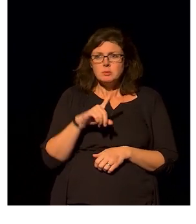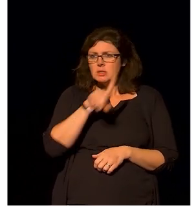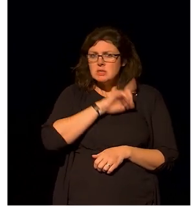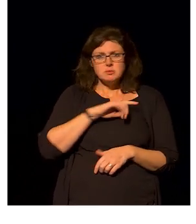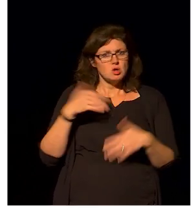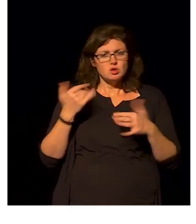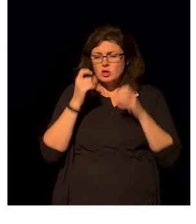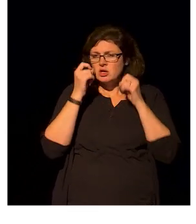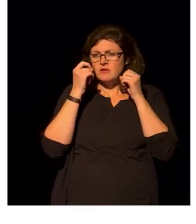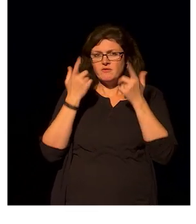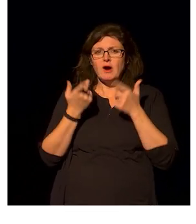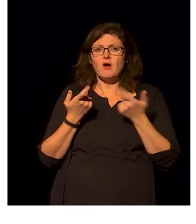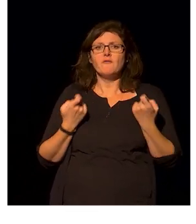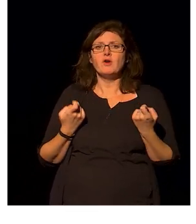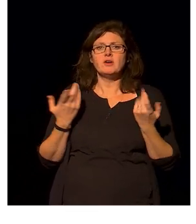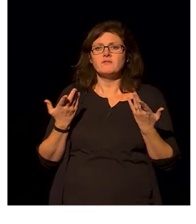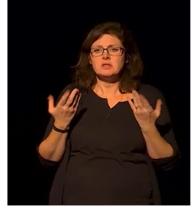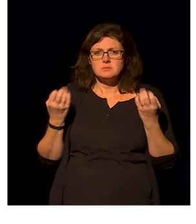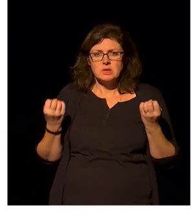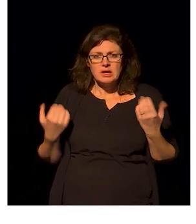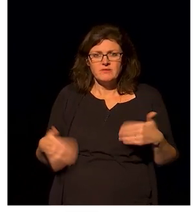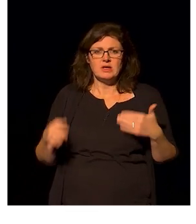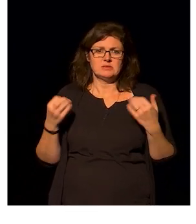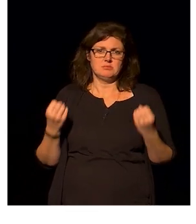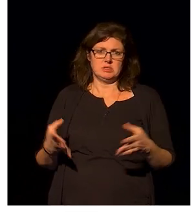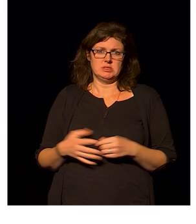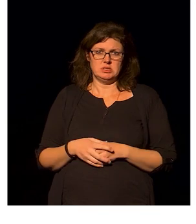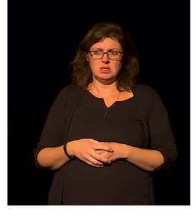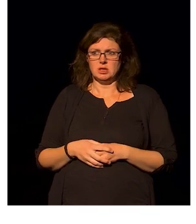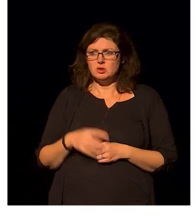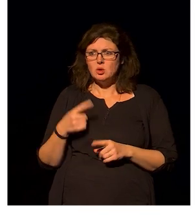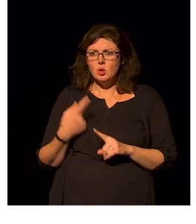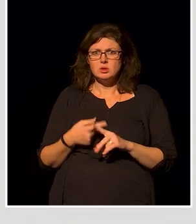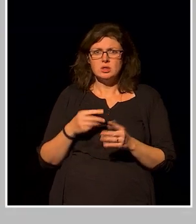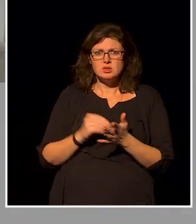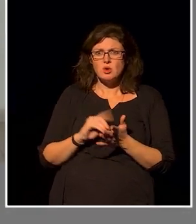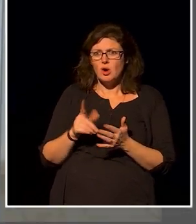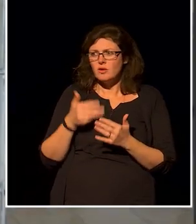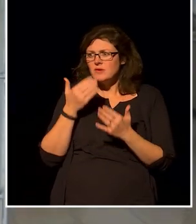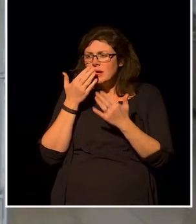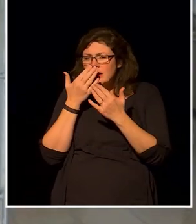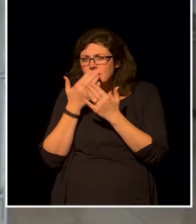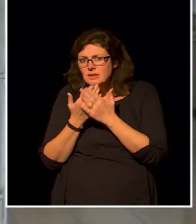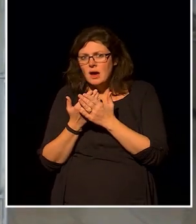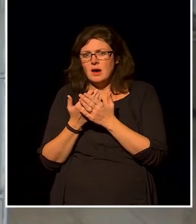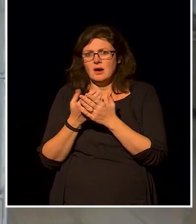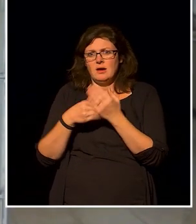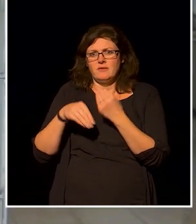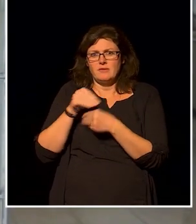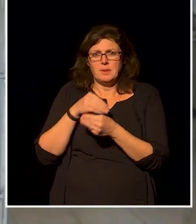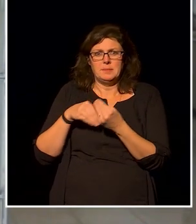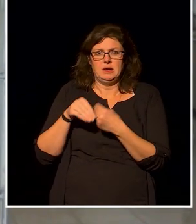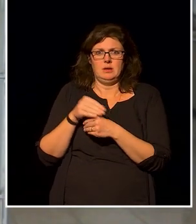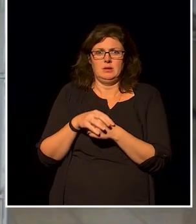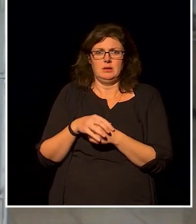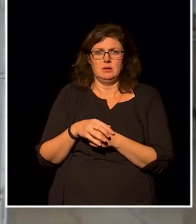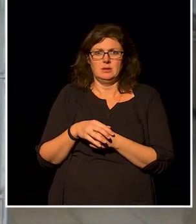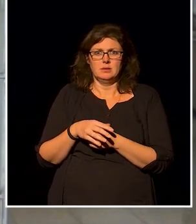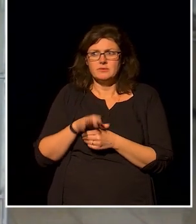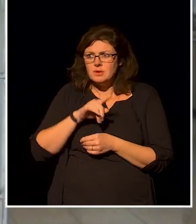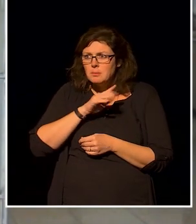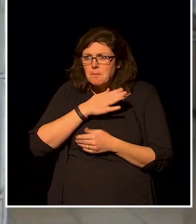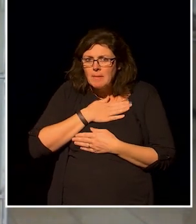ist. Und was auch mit der Nähe des Ereignisses, mit der eigenen Familie zu tun hat.